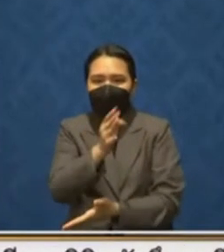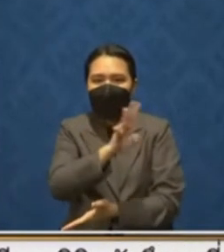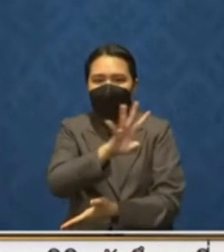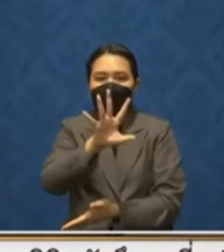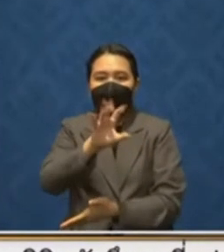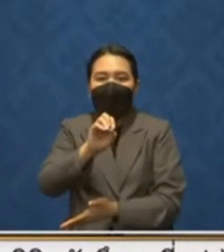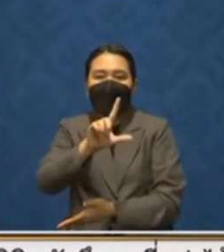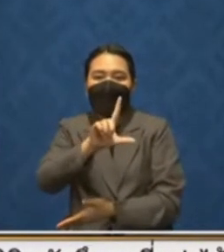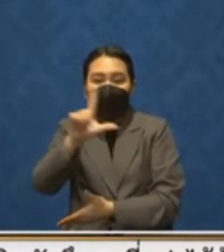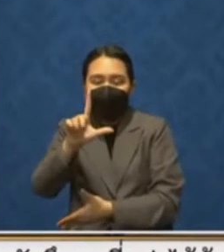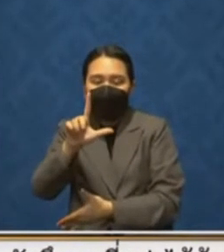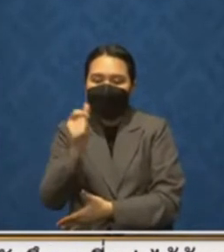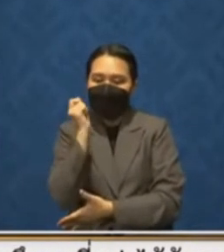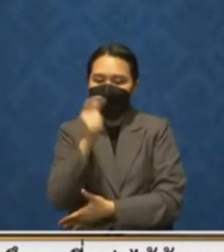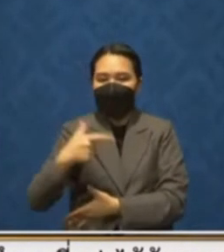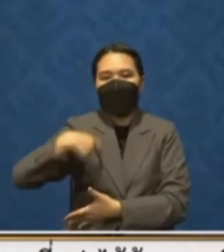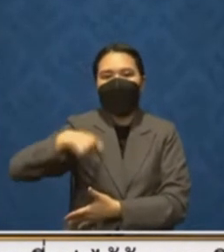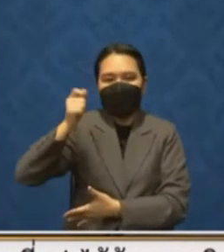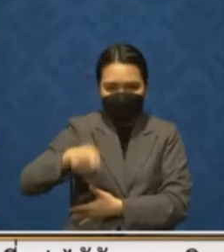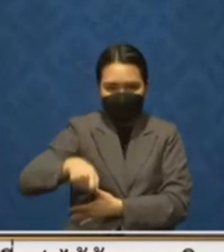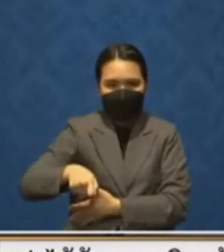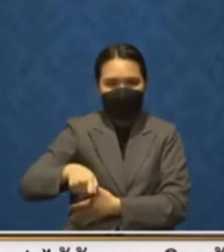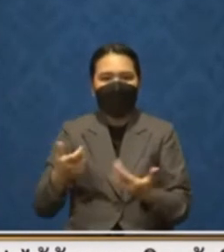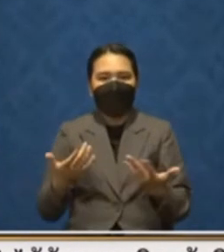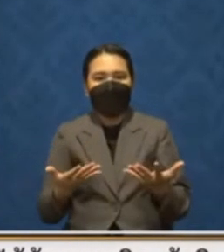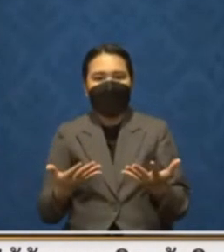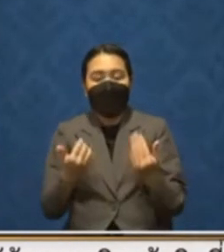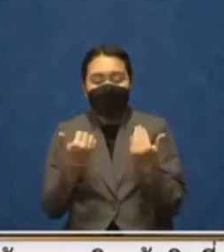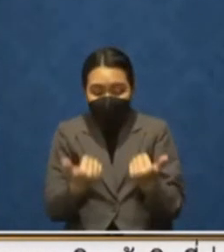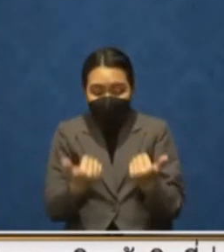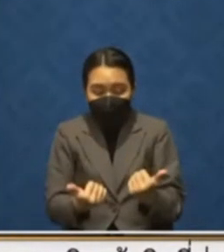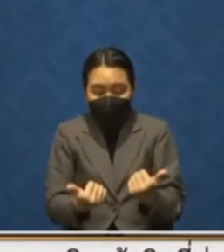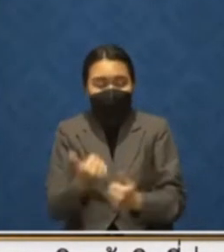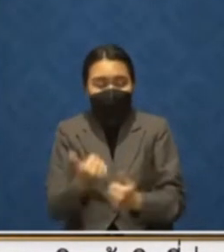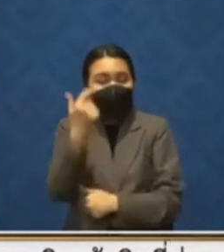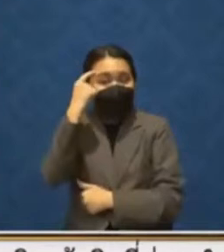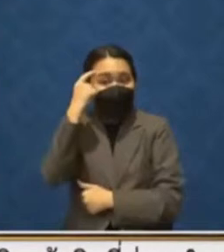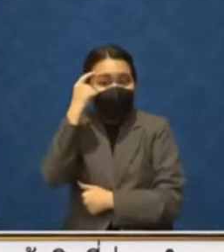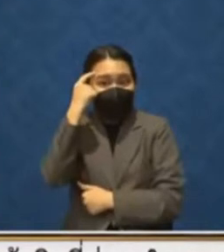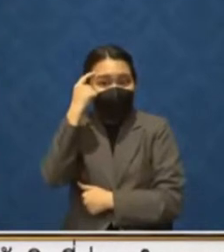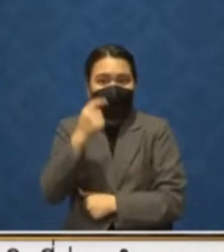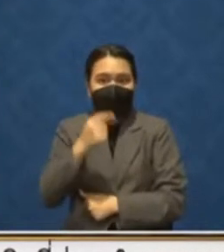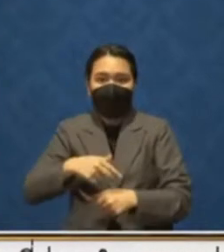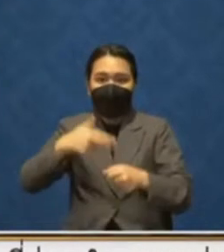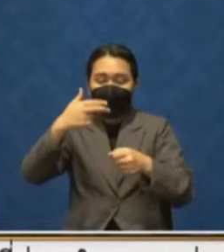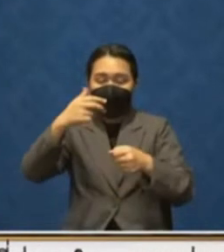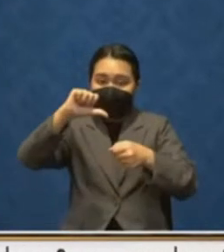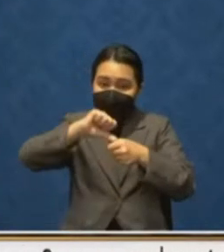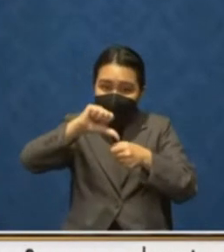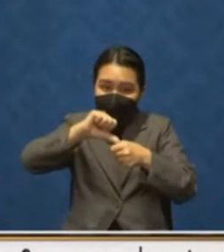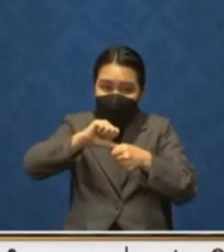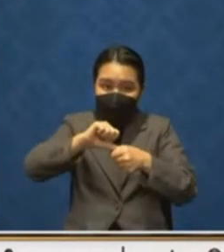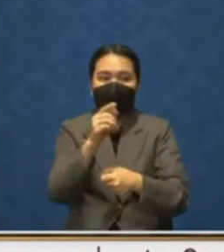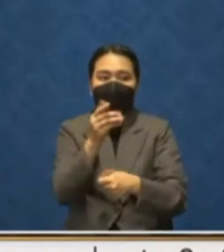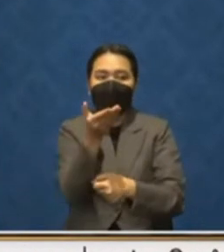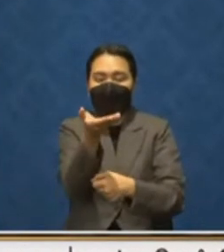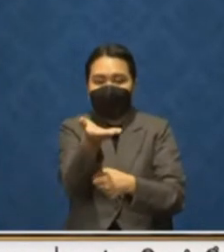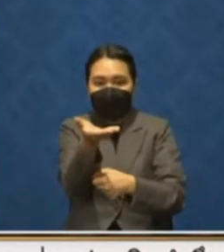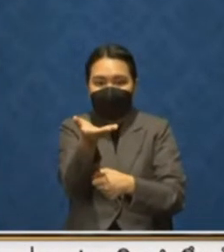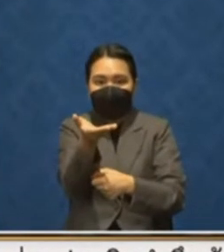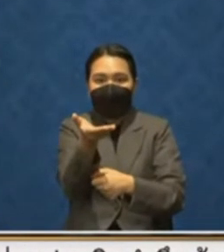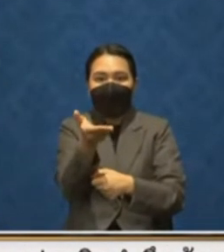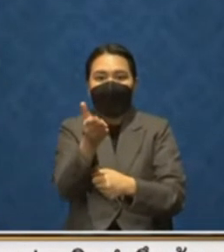ครับท่านประธานรู้ไหมครับวันนี้เนี่ยแรงการ์ดที่อยู่แหล่งบงกชก็ดีแรง